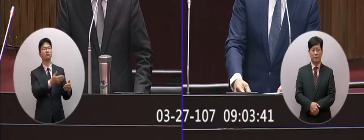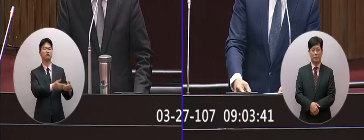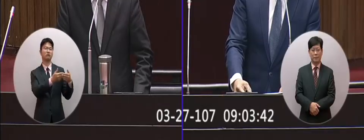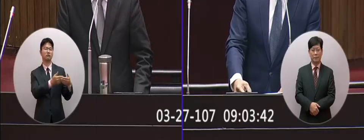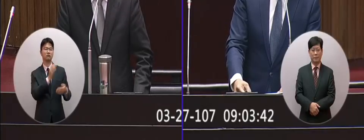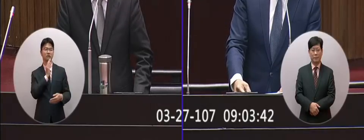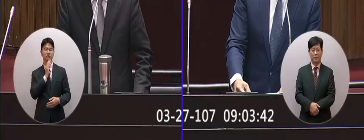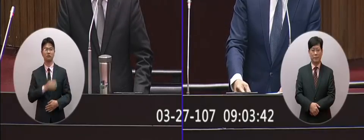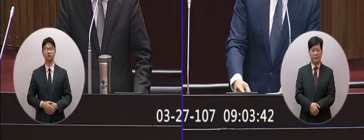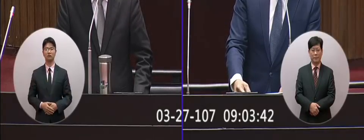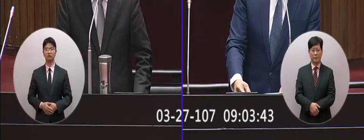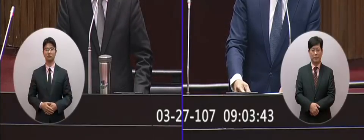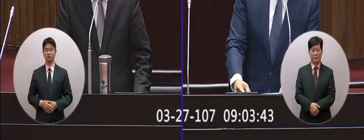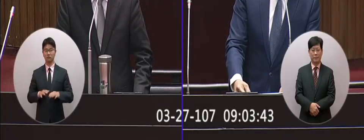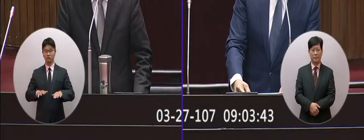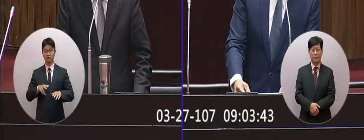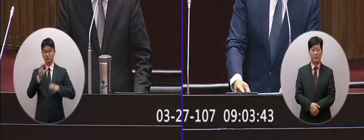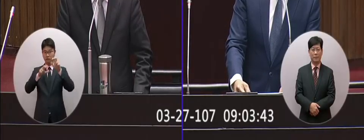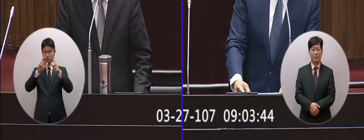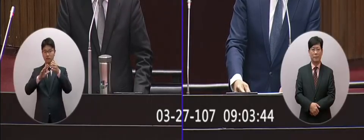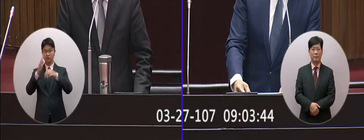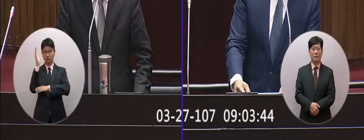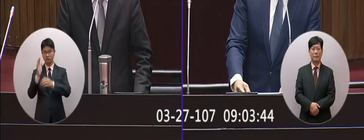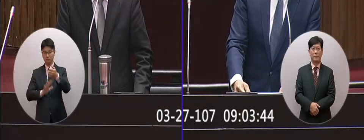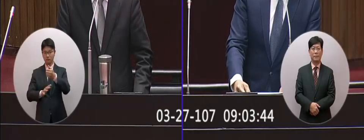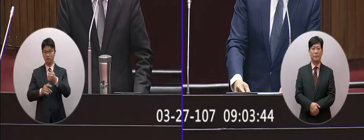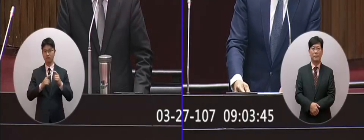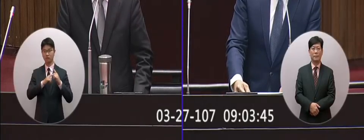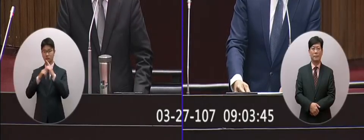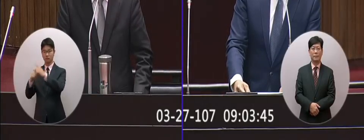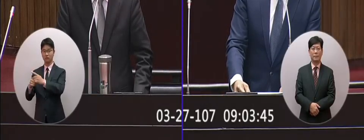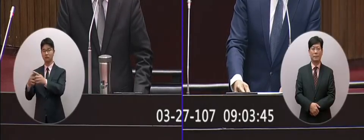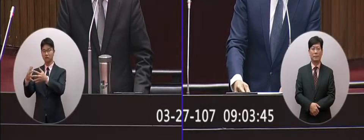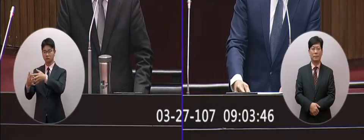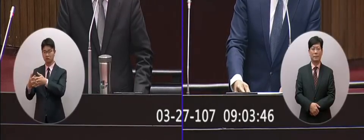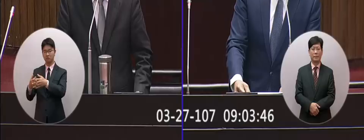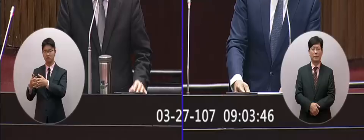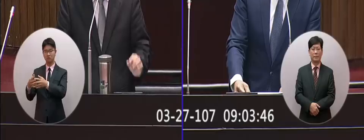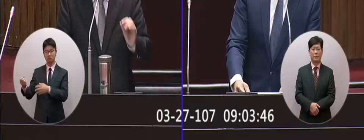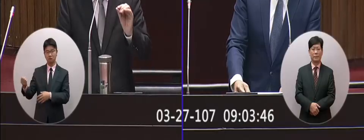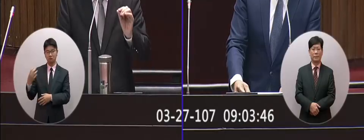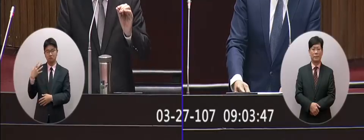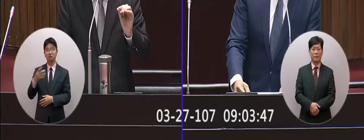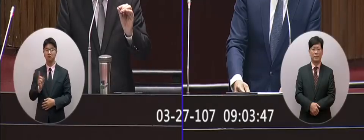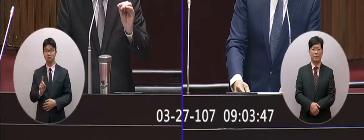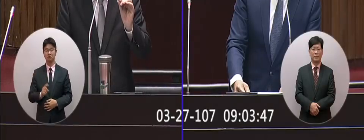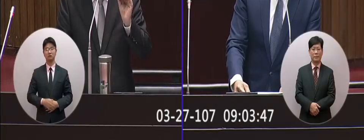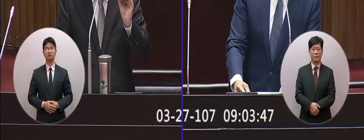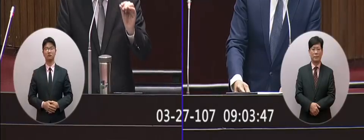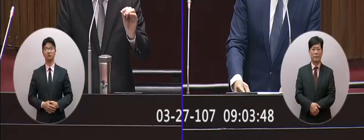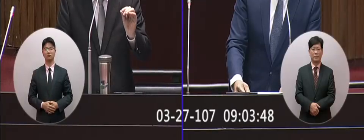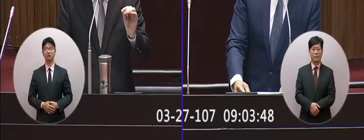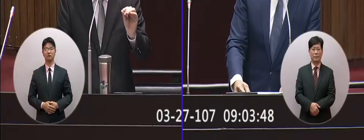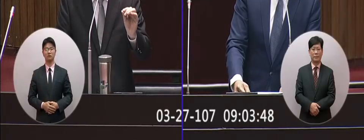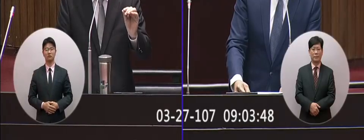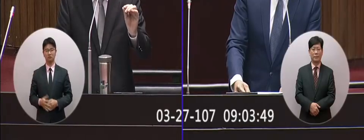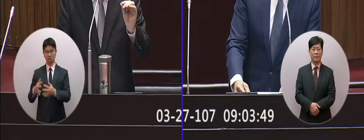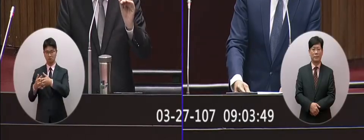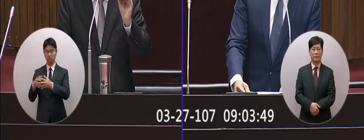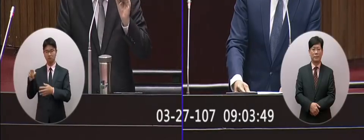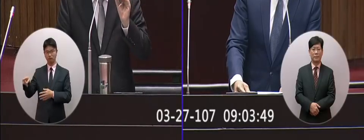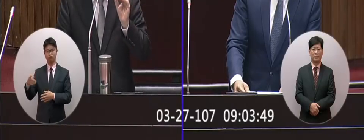波我们邓正中政委前往美国之后带回来的消息是，美国非常清楚